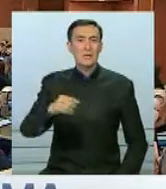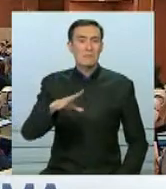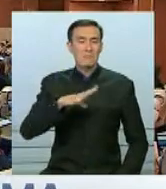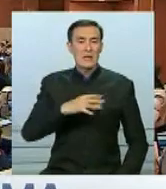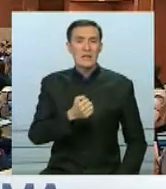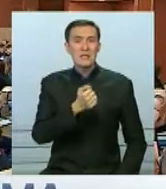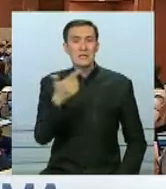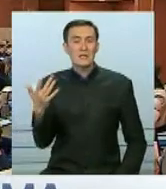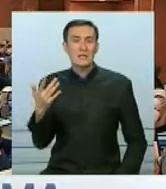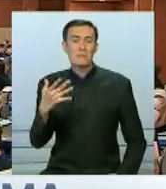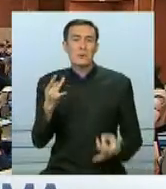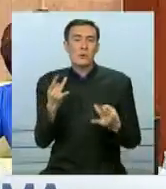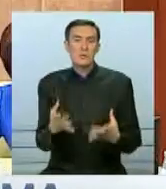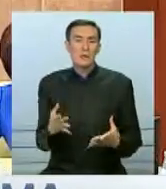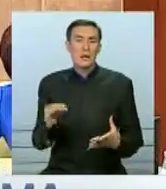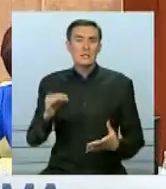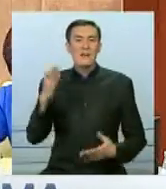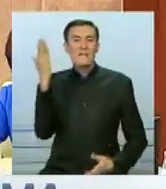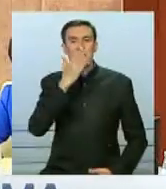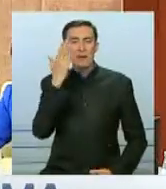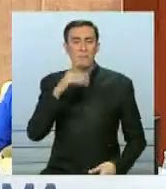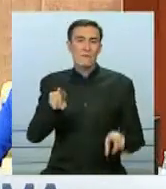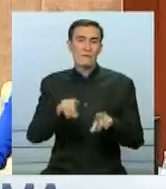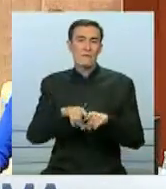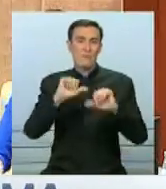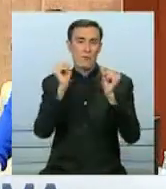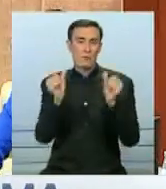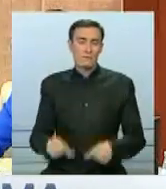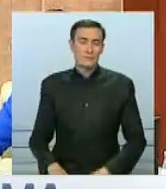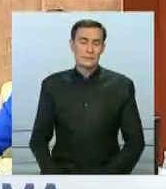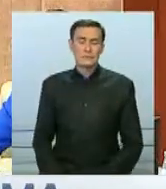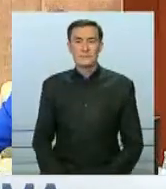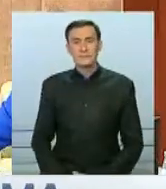числились несколько персонажей знаменитого голливудского фэнтези.